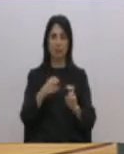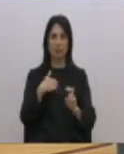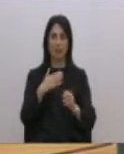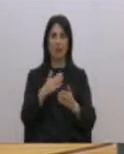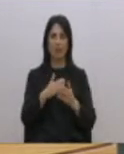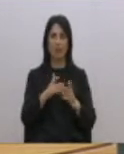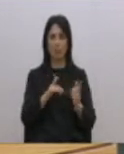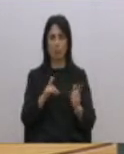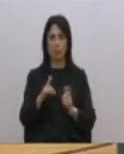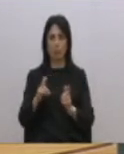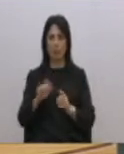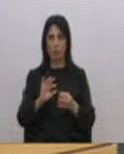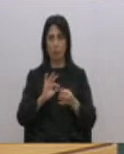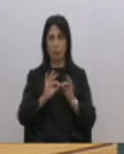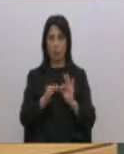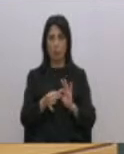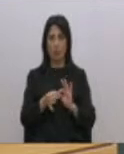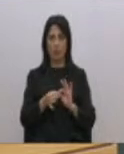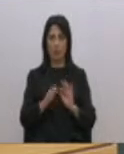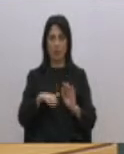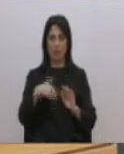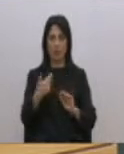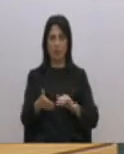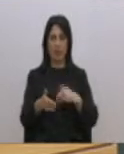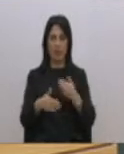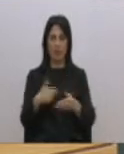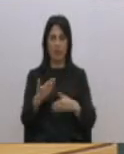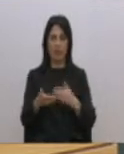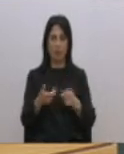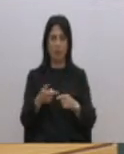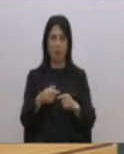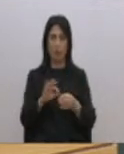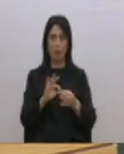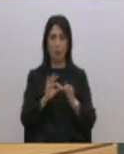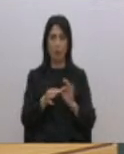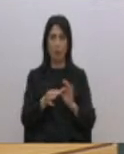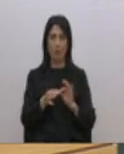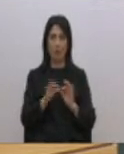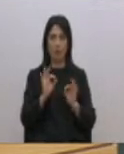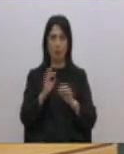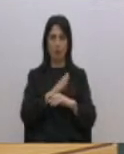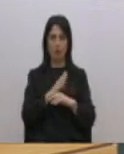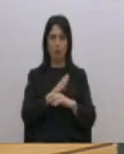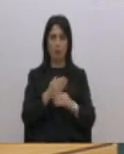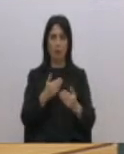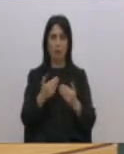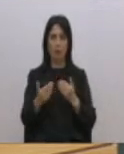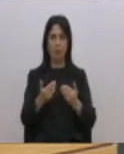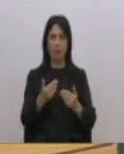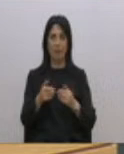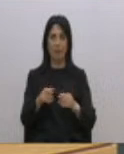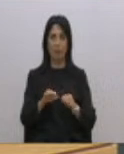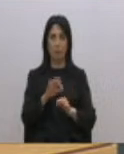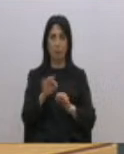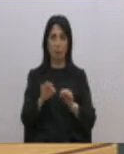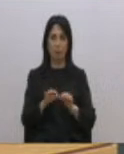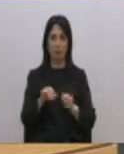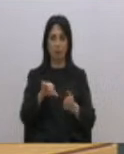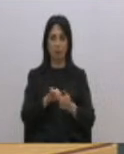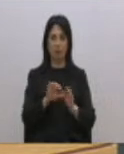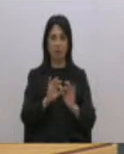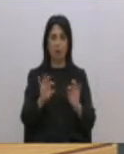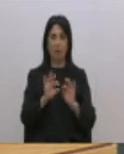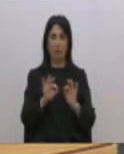înguacus, momzadebuli, concretuli, inada de bebi, concretul norme ptan, mimarteba și romeli, am proiecti aris armut